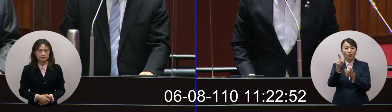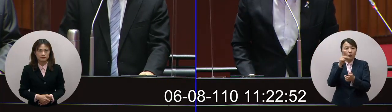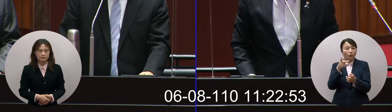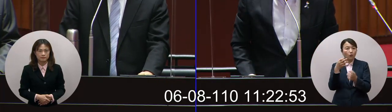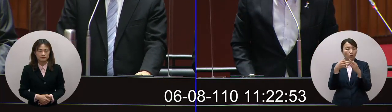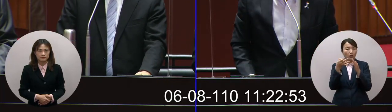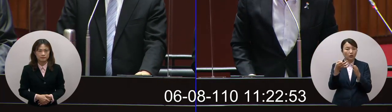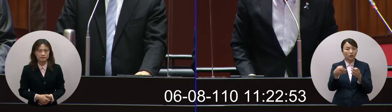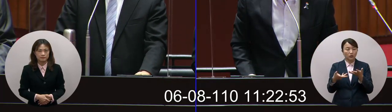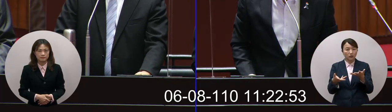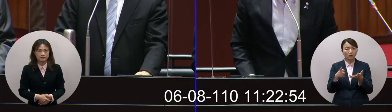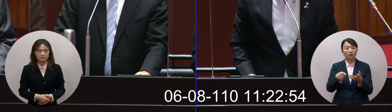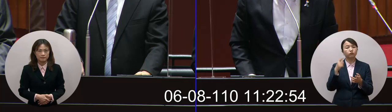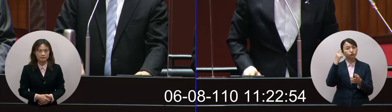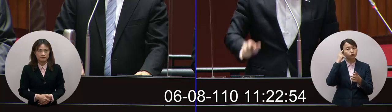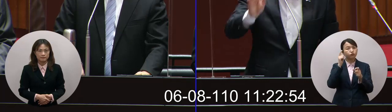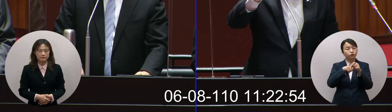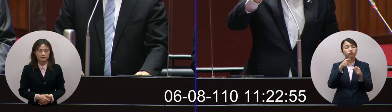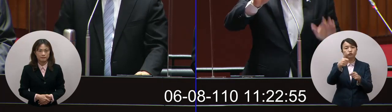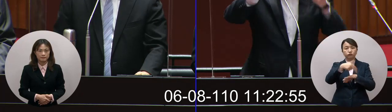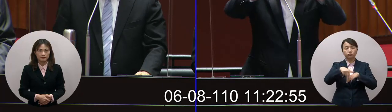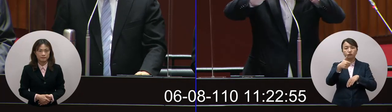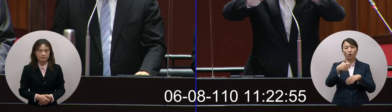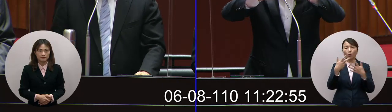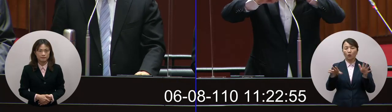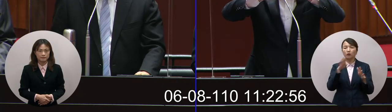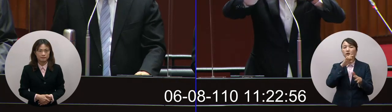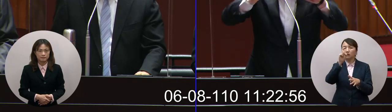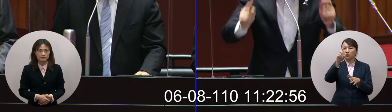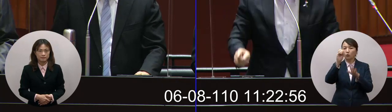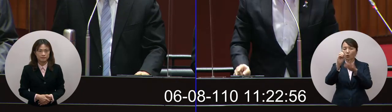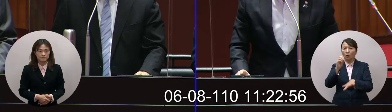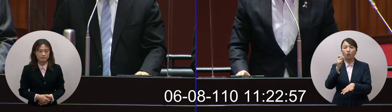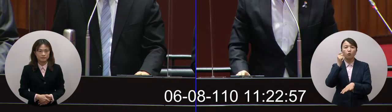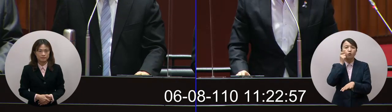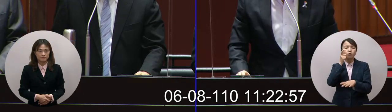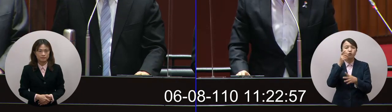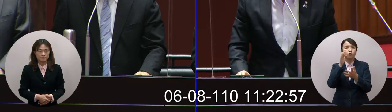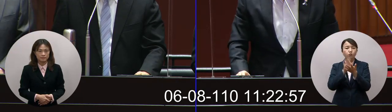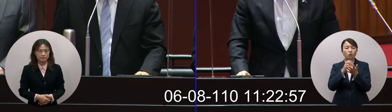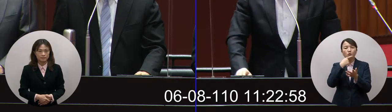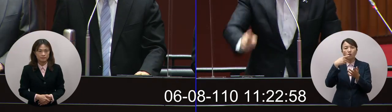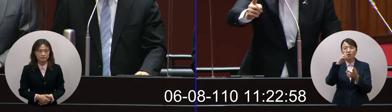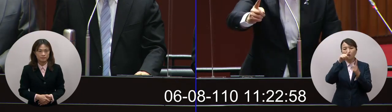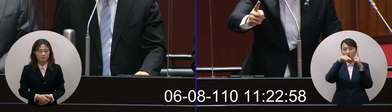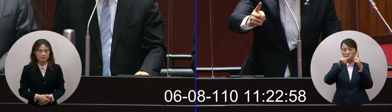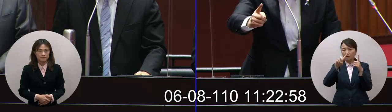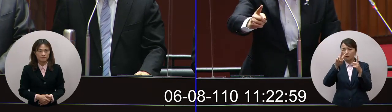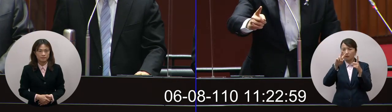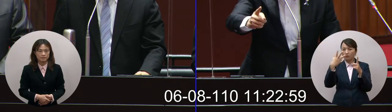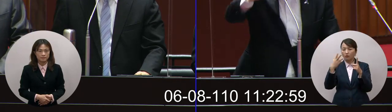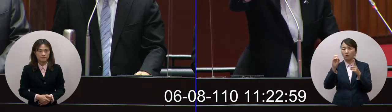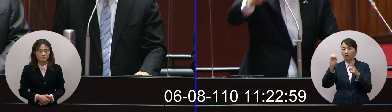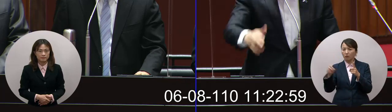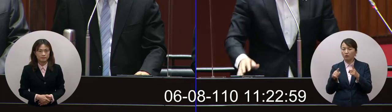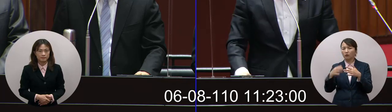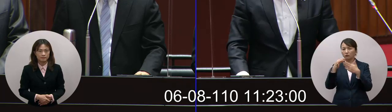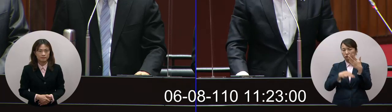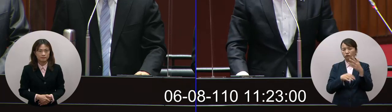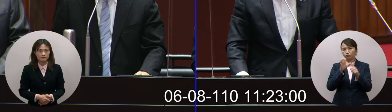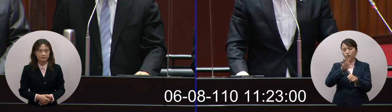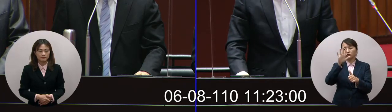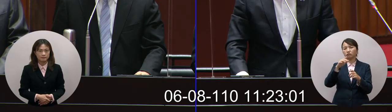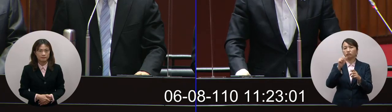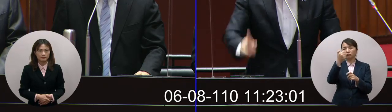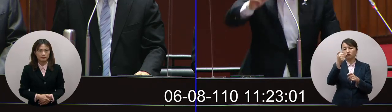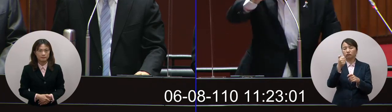贷款其实是不错，很多人说十万低利 1.28% 的贷款是不错，但是它只有多少限制？它给我找完的罕